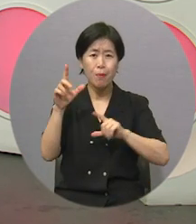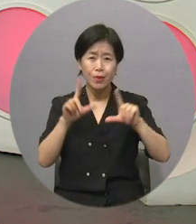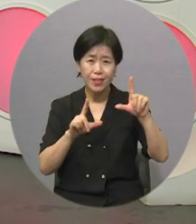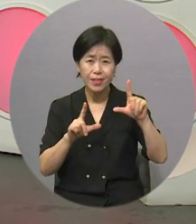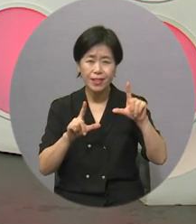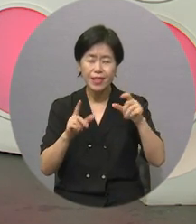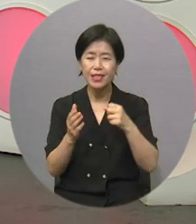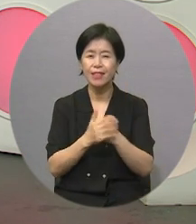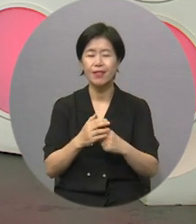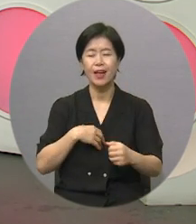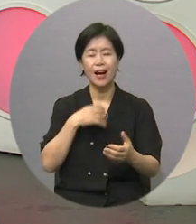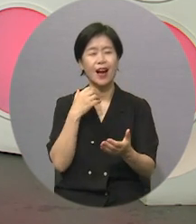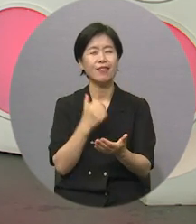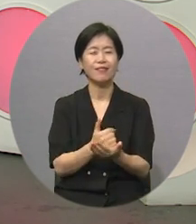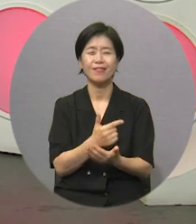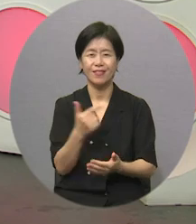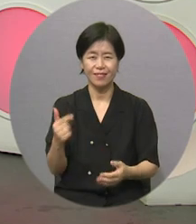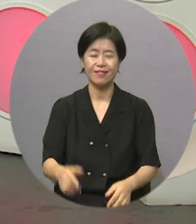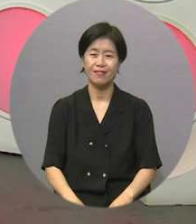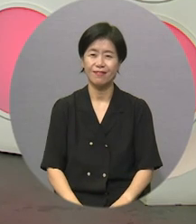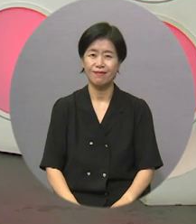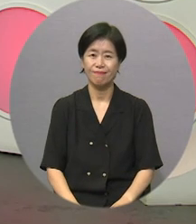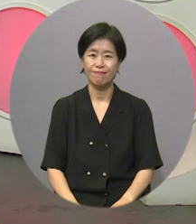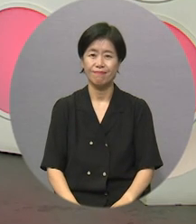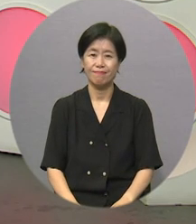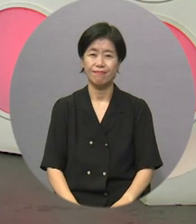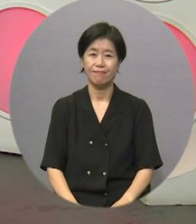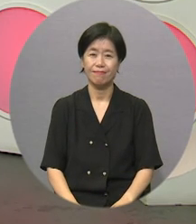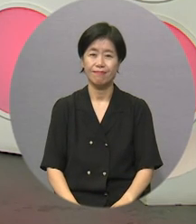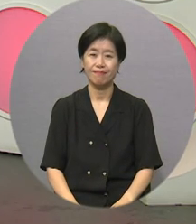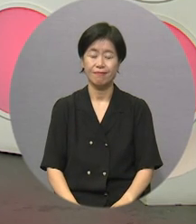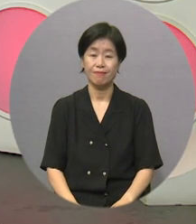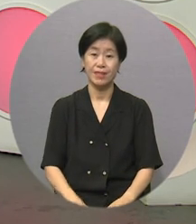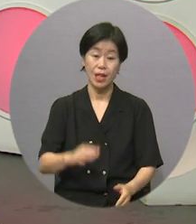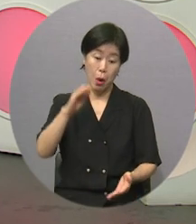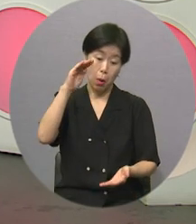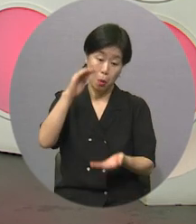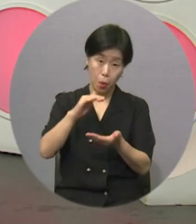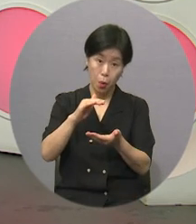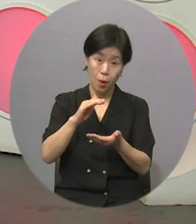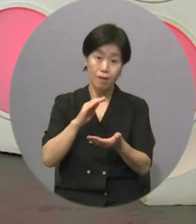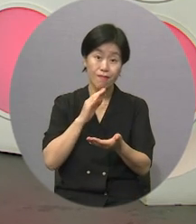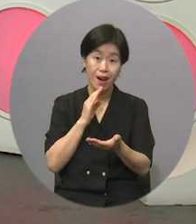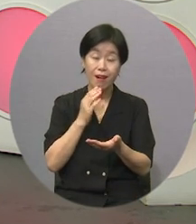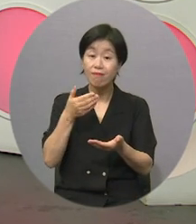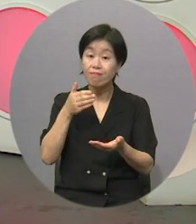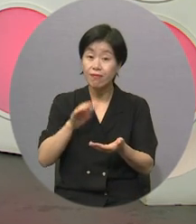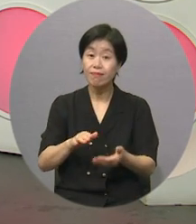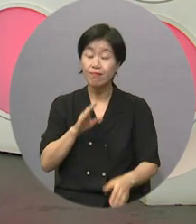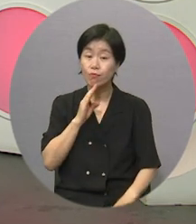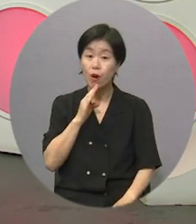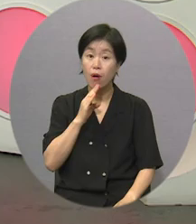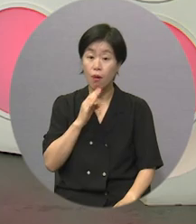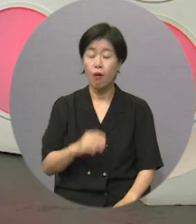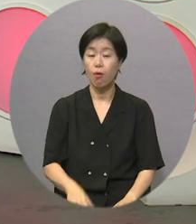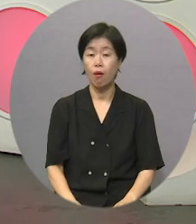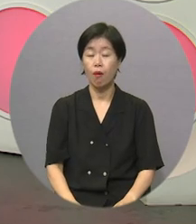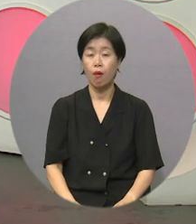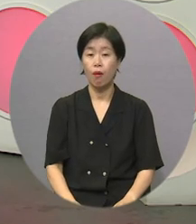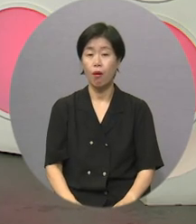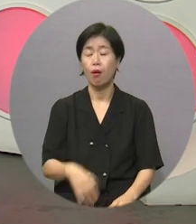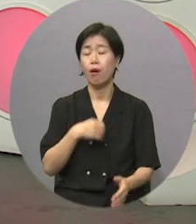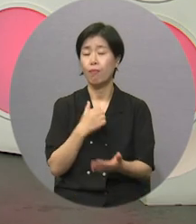감동을 받았습니다. 와, 정말. 예, 네, 짧은 사연이지만 많이 보는 상황이에요. 정말. 근데 정말 이건